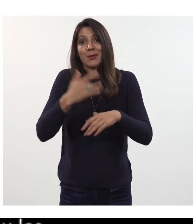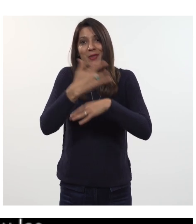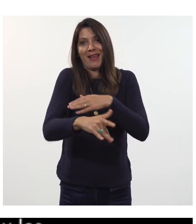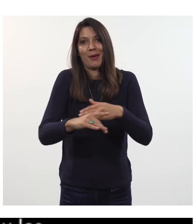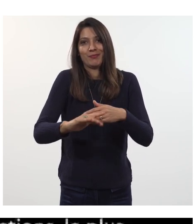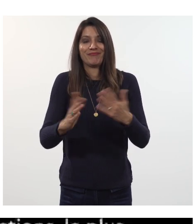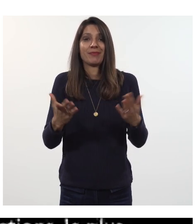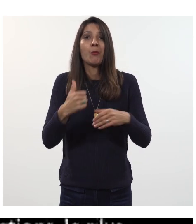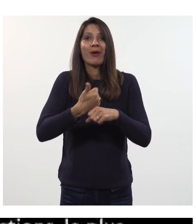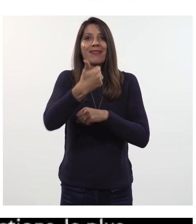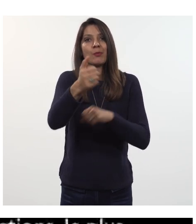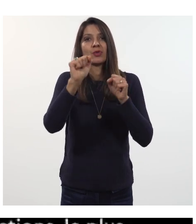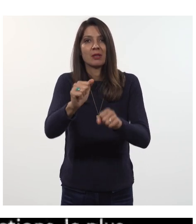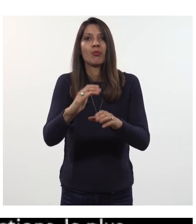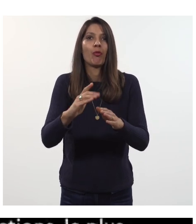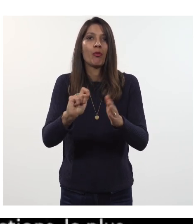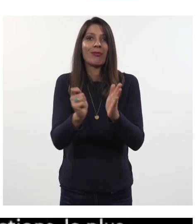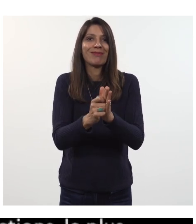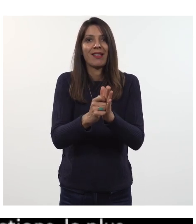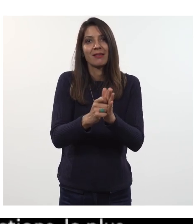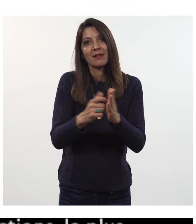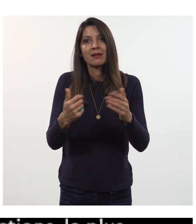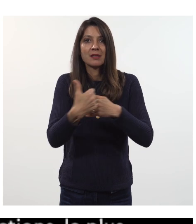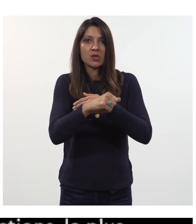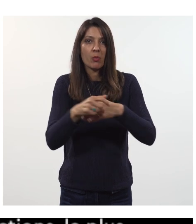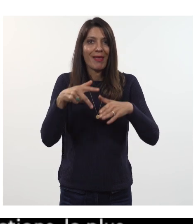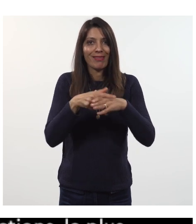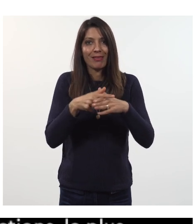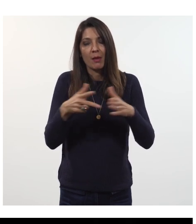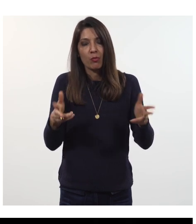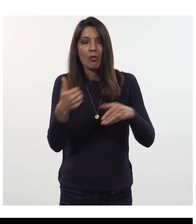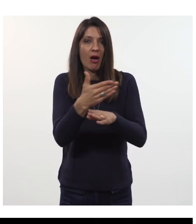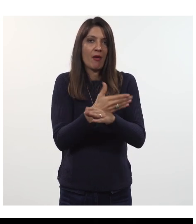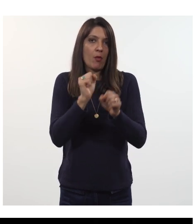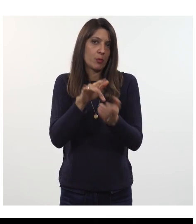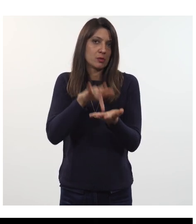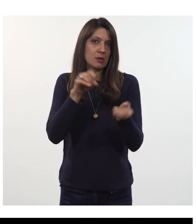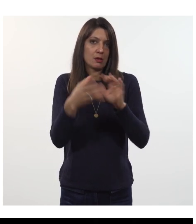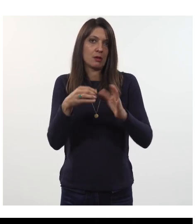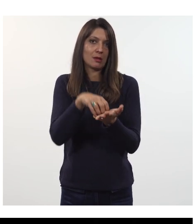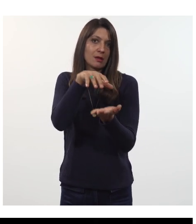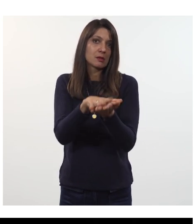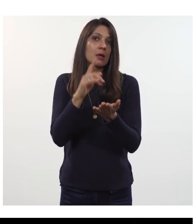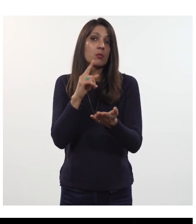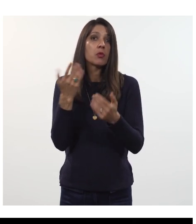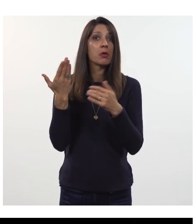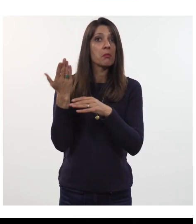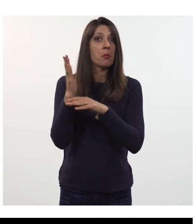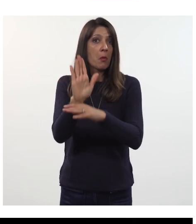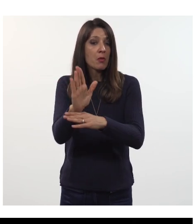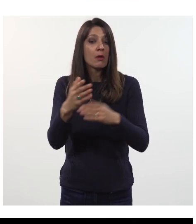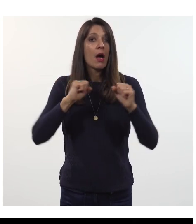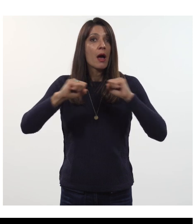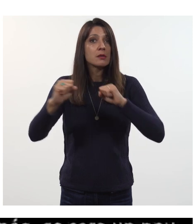mais pour l'année prochaine, d'aller sur le site et de vous inscrire pour votre action et pour pouvoir avoir des kits